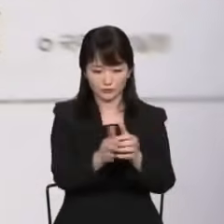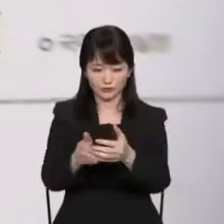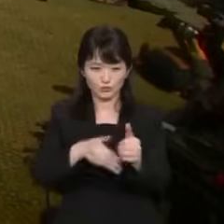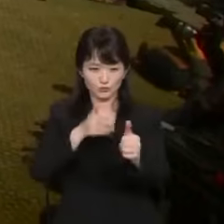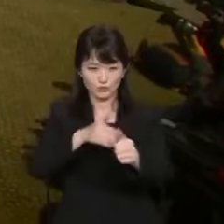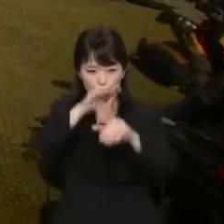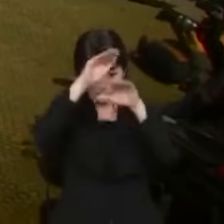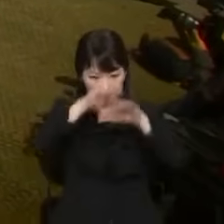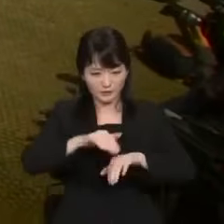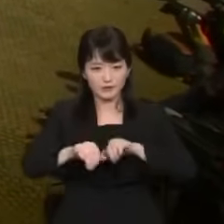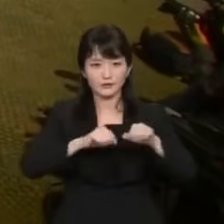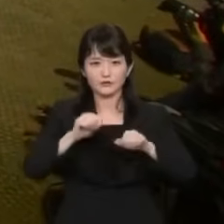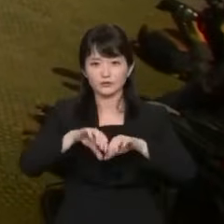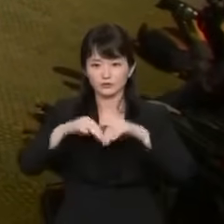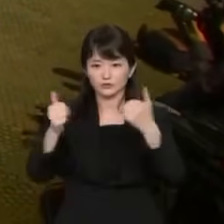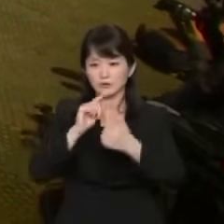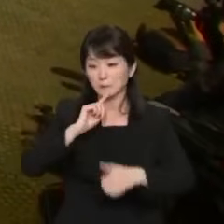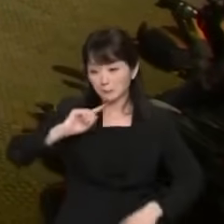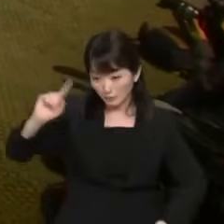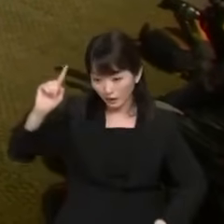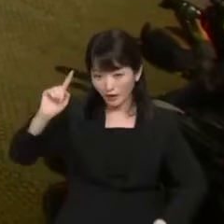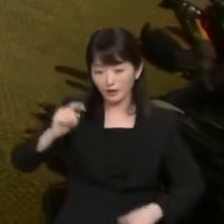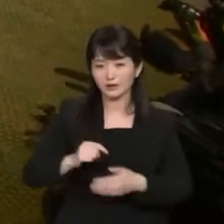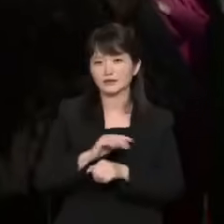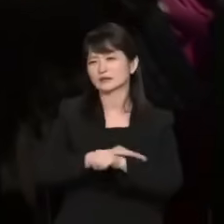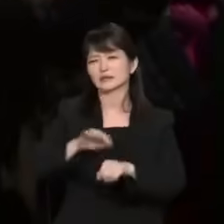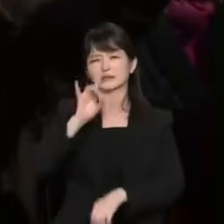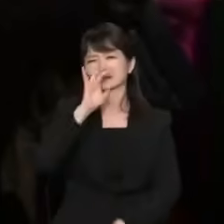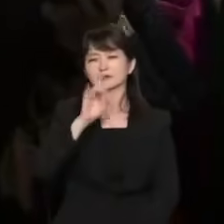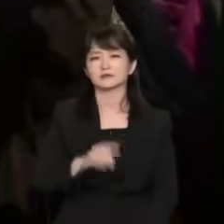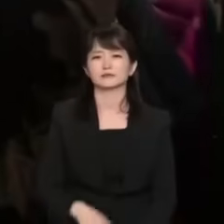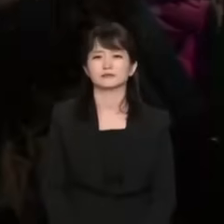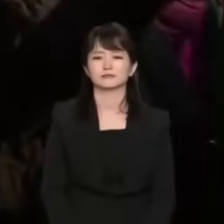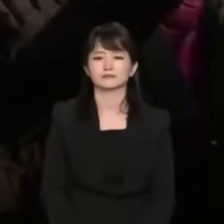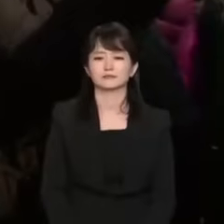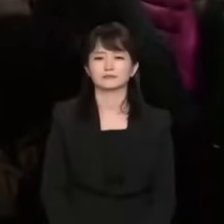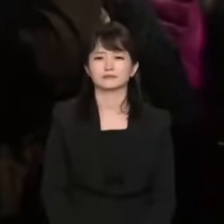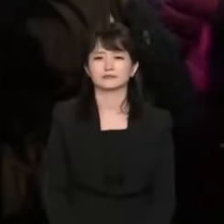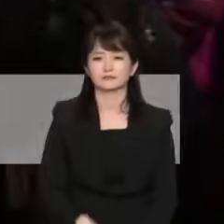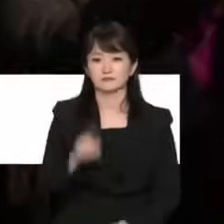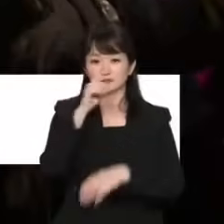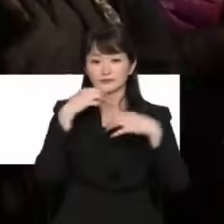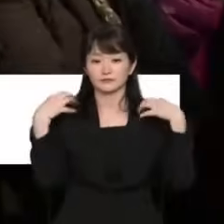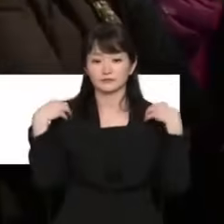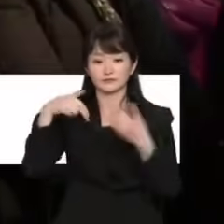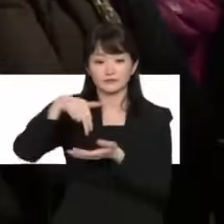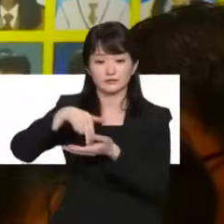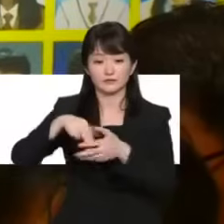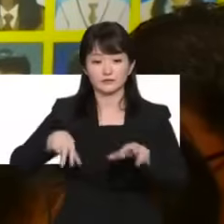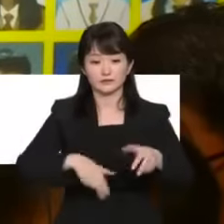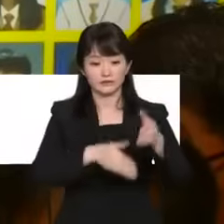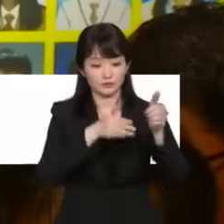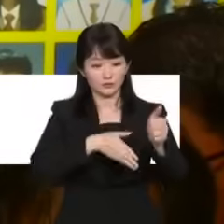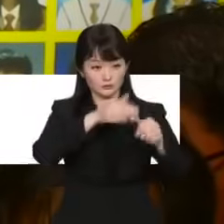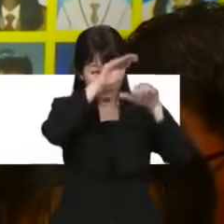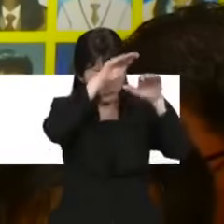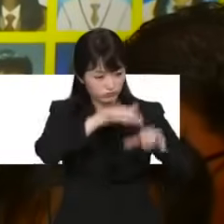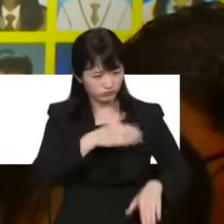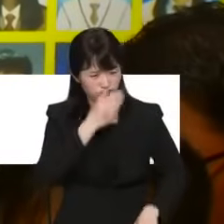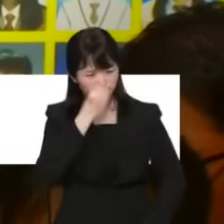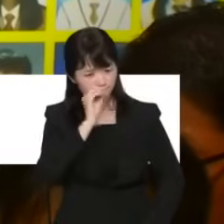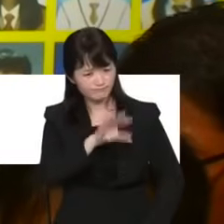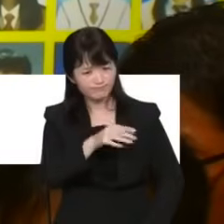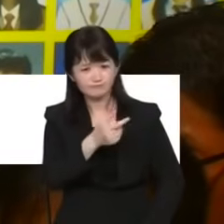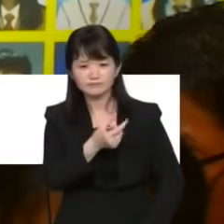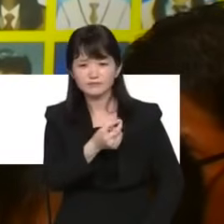권고사항을 이행해 국회에 보고해야 하지만 제대로 되지 않고 있습니다. 정부에서는 이 권고안을 아예 무시하고 있는 것이